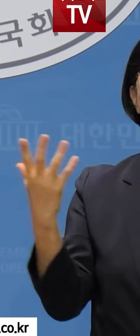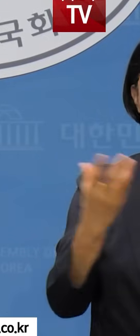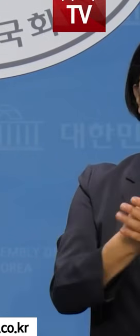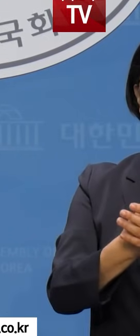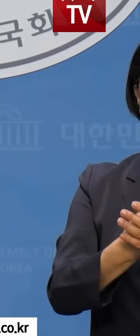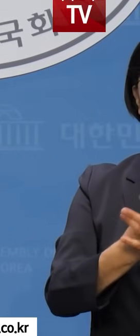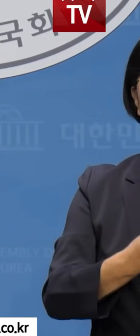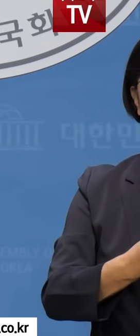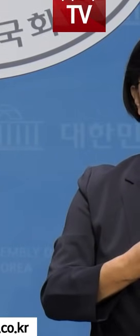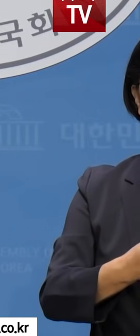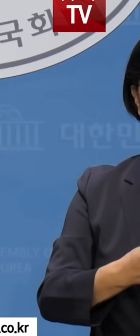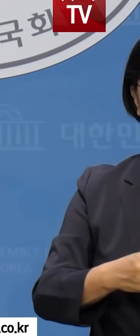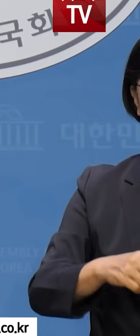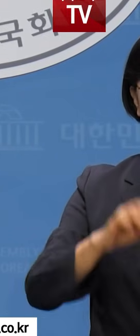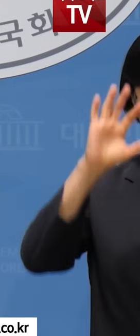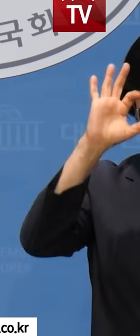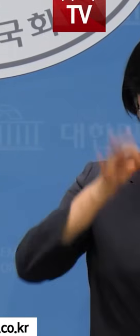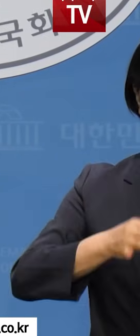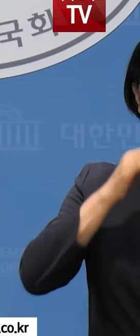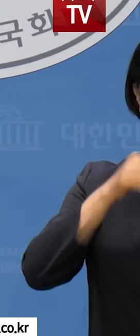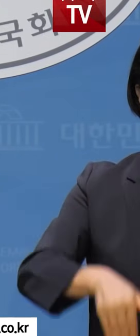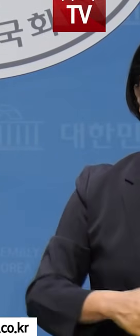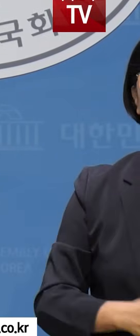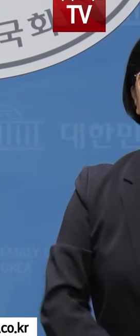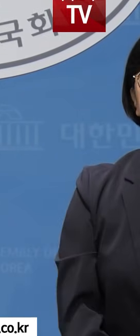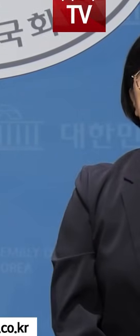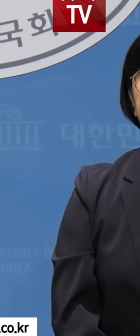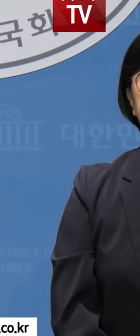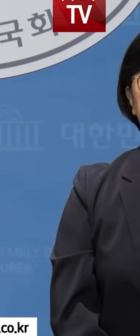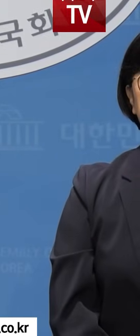전형적인 이중잣대 내로남불식 태도입니다.